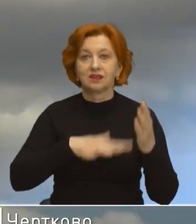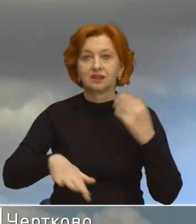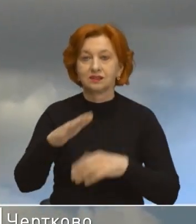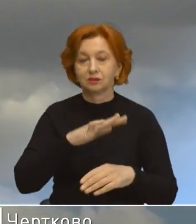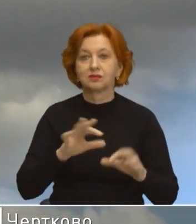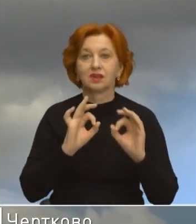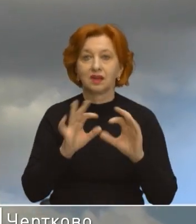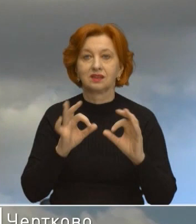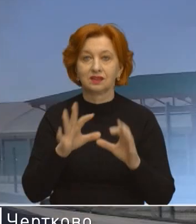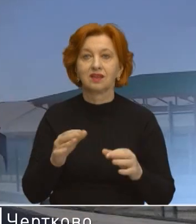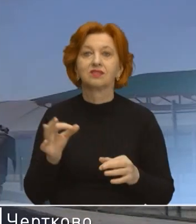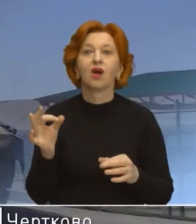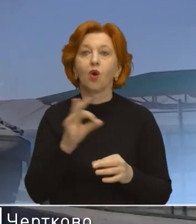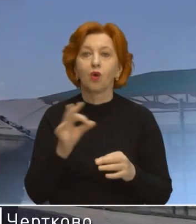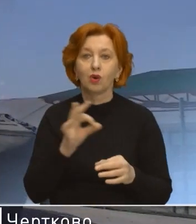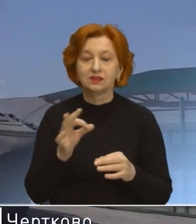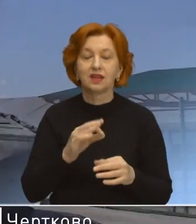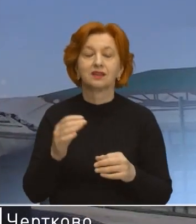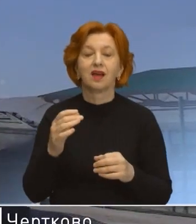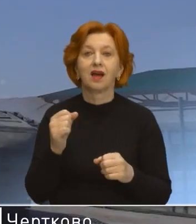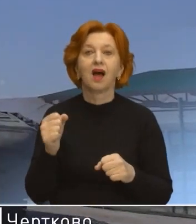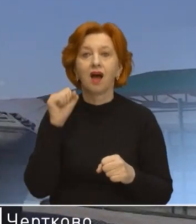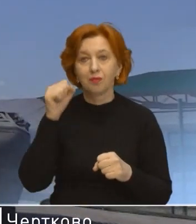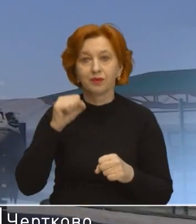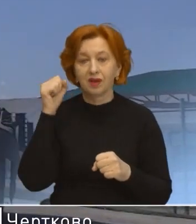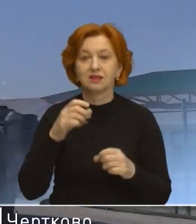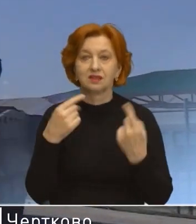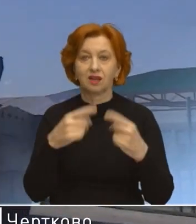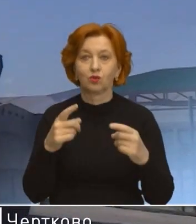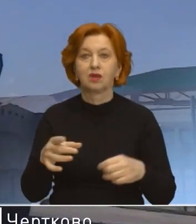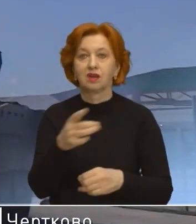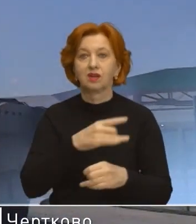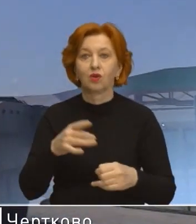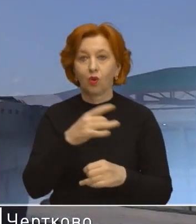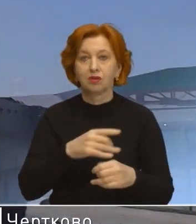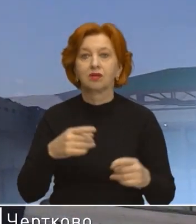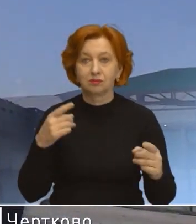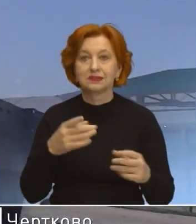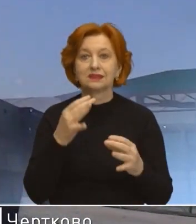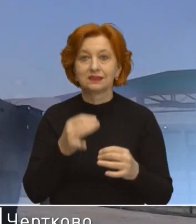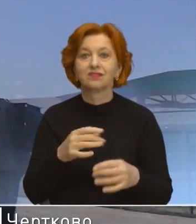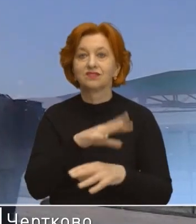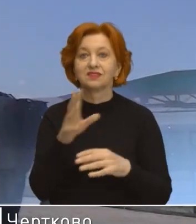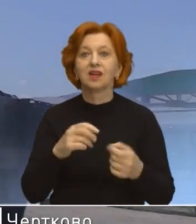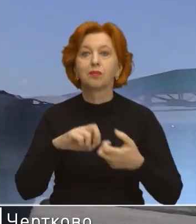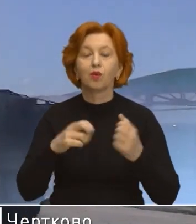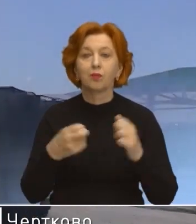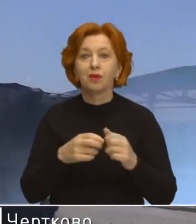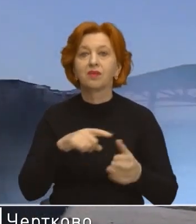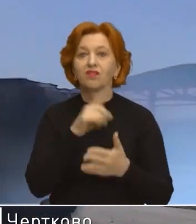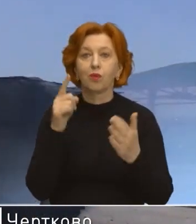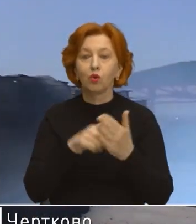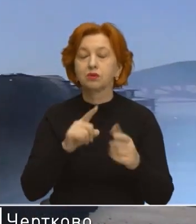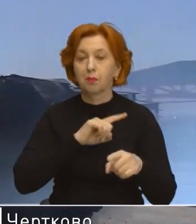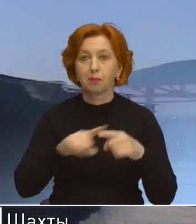Армении и Южной Осетии. Проверка позволит выставить объективные оценки каждой воинской части или подразделению, вскрыть проблемные вопросы и